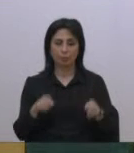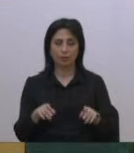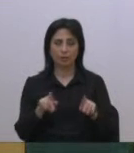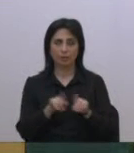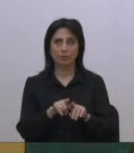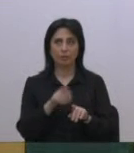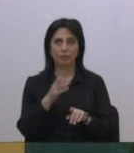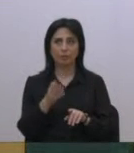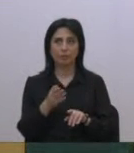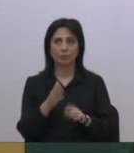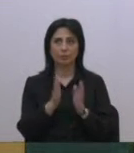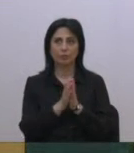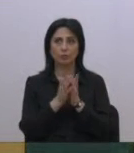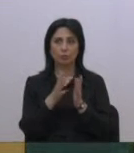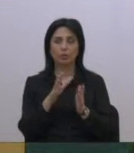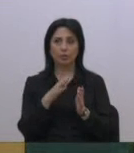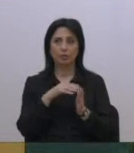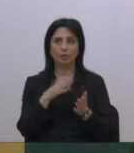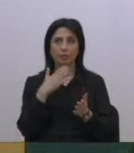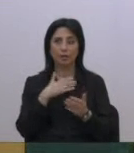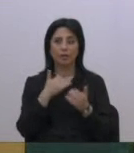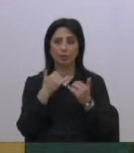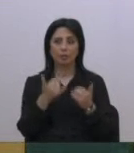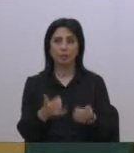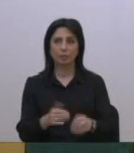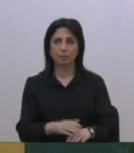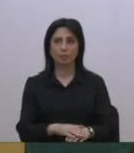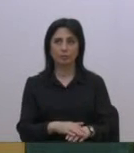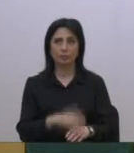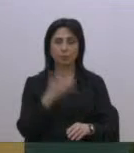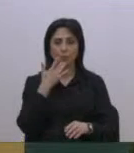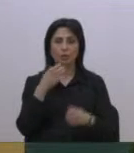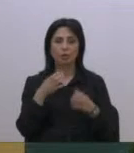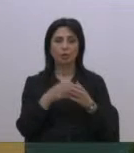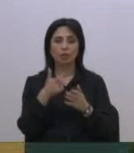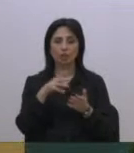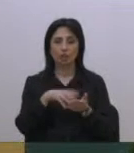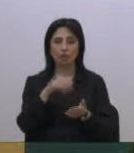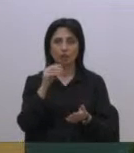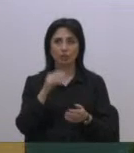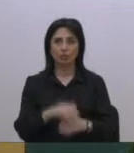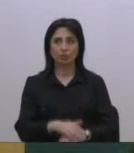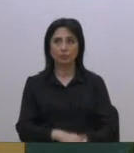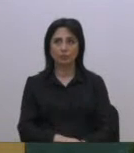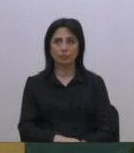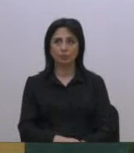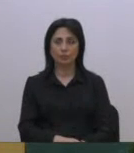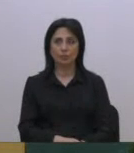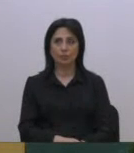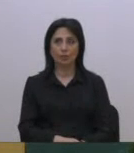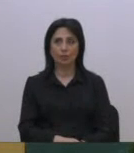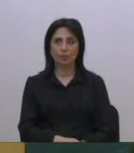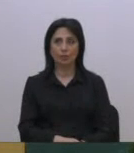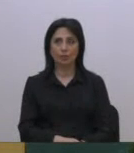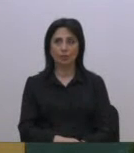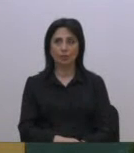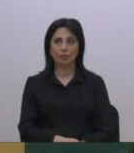ასეთი მოთხოვნა იყო და დაკმაყოფილდა პოლიტიკურ ჯგუფი გირჩი. ასე